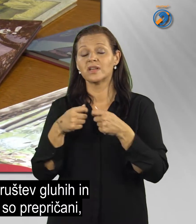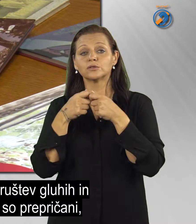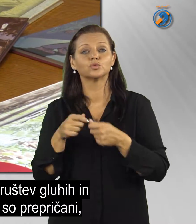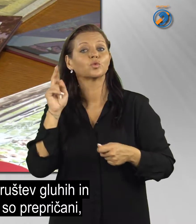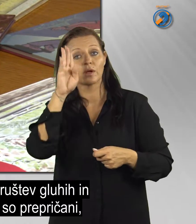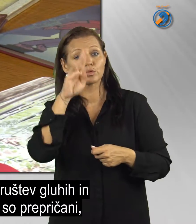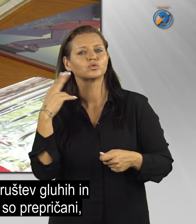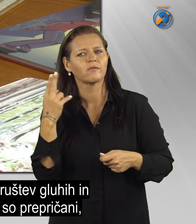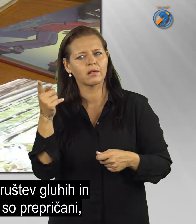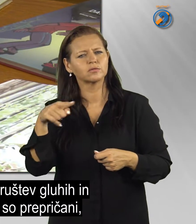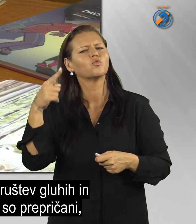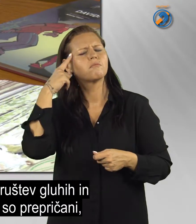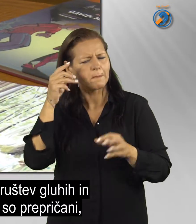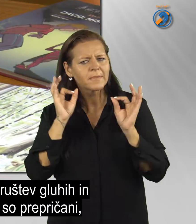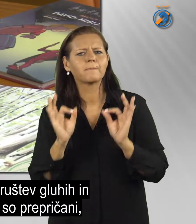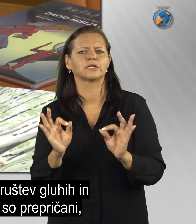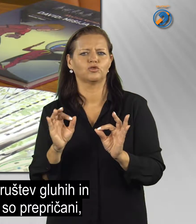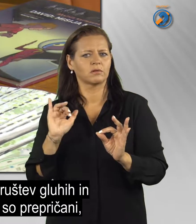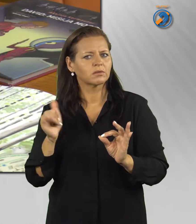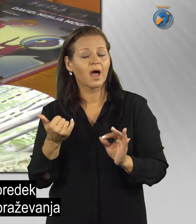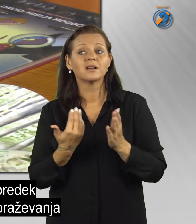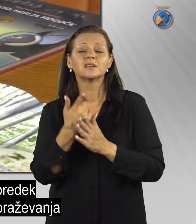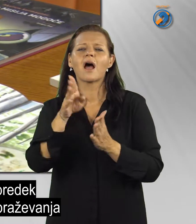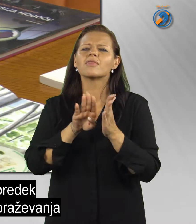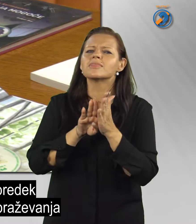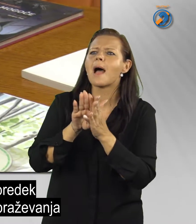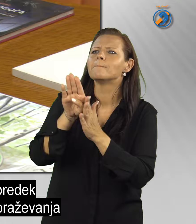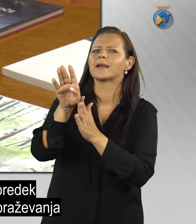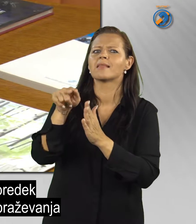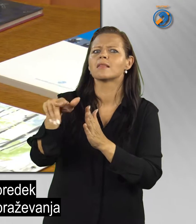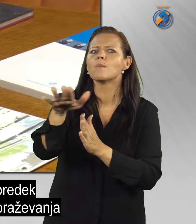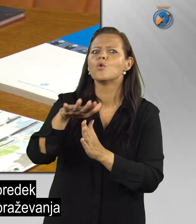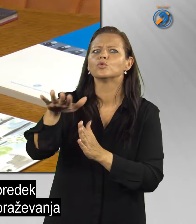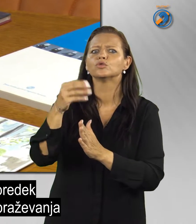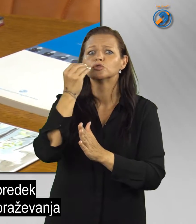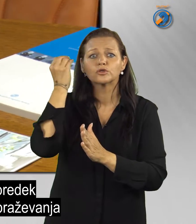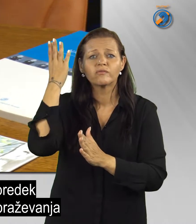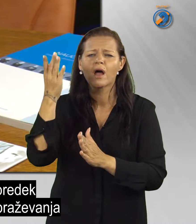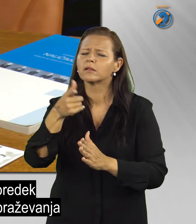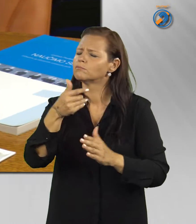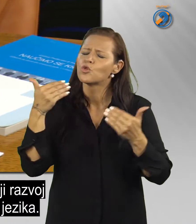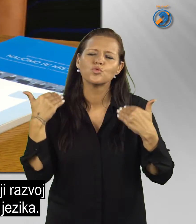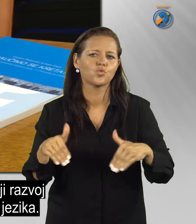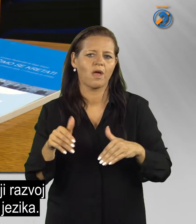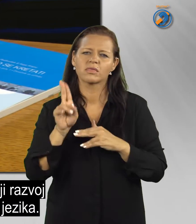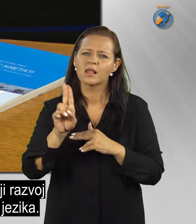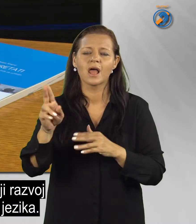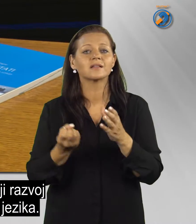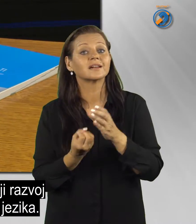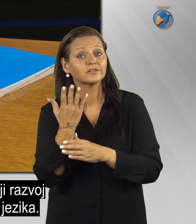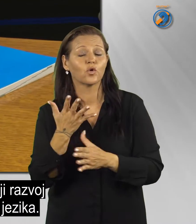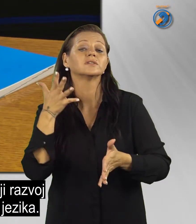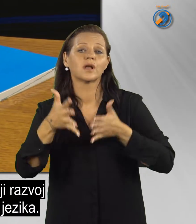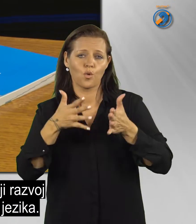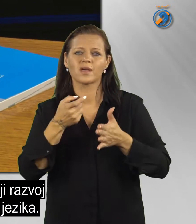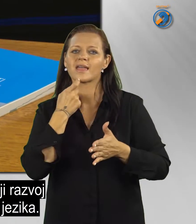Predstavniki Zveze društev gluhih in naglušnih Slovenije so prepričani, da je za napredek na področju izobraževanja nujen